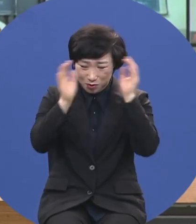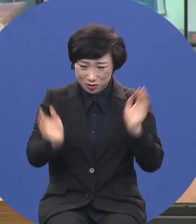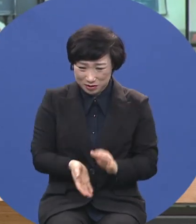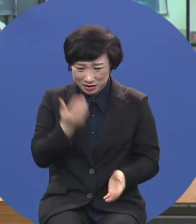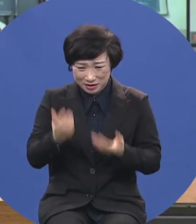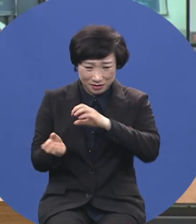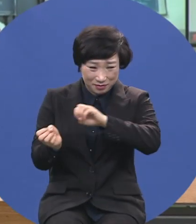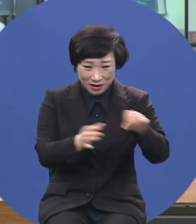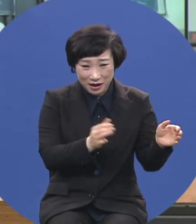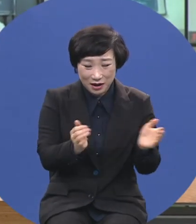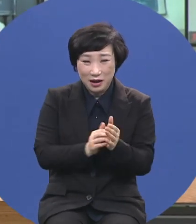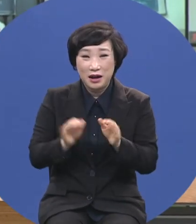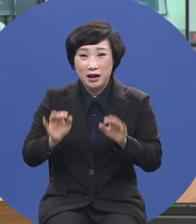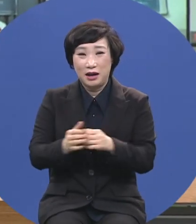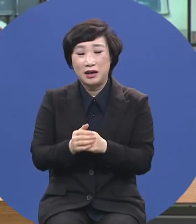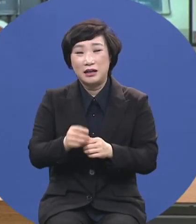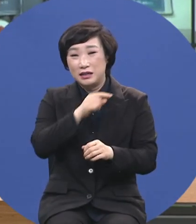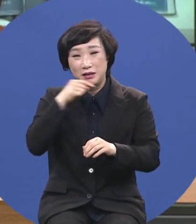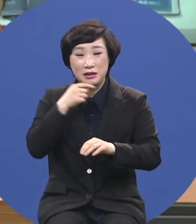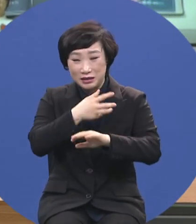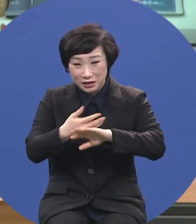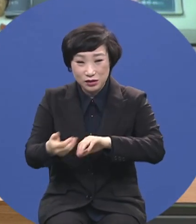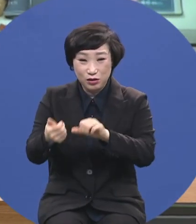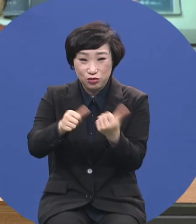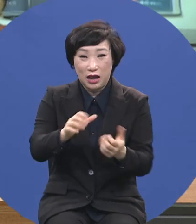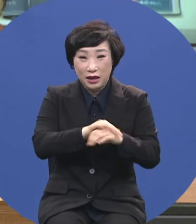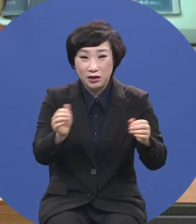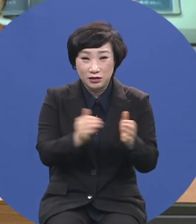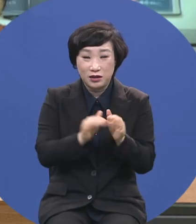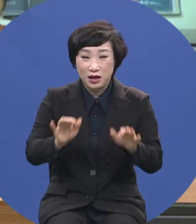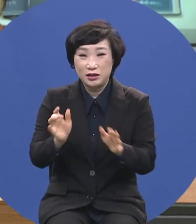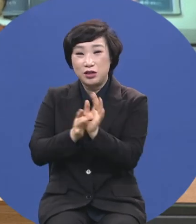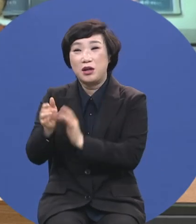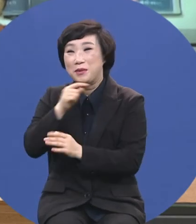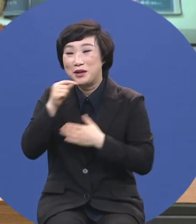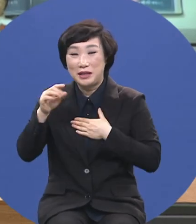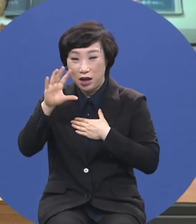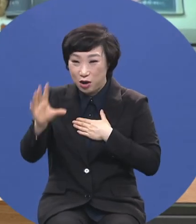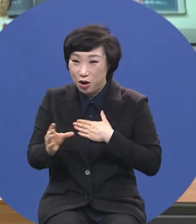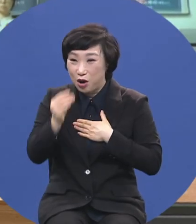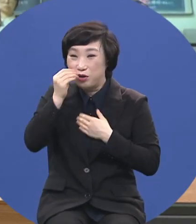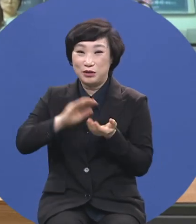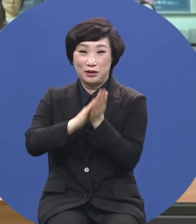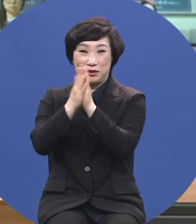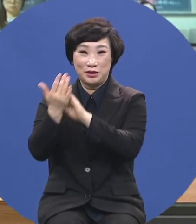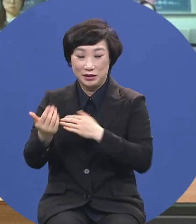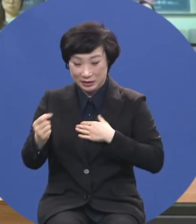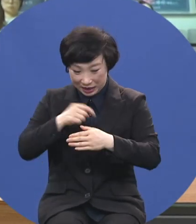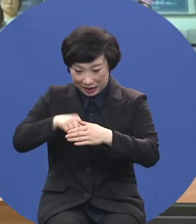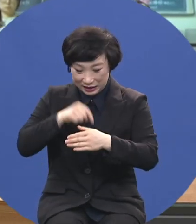피 흘려주고 해결하시고 피로 거룩하게 하시고 그